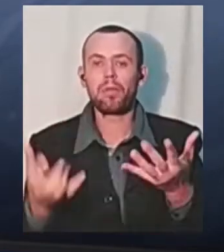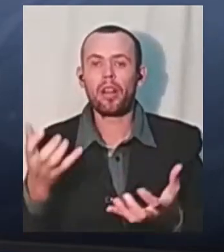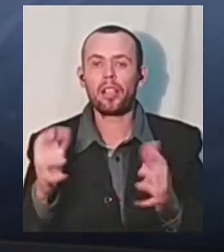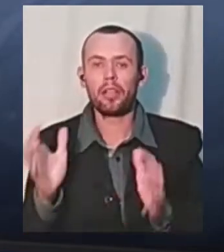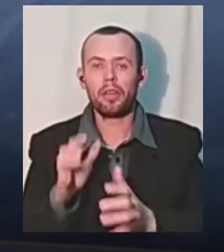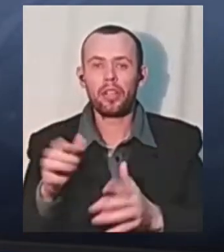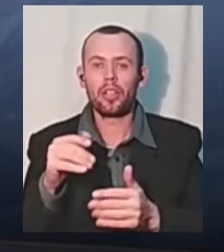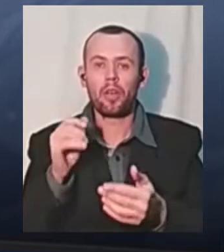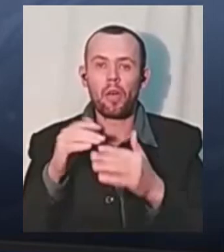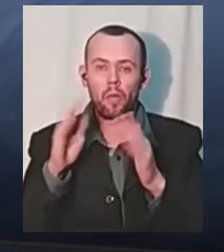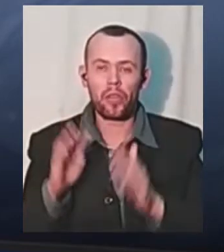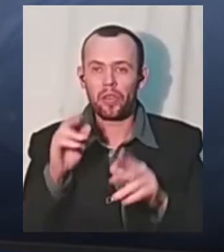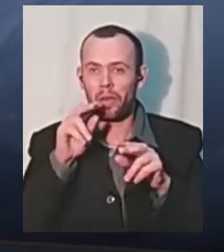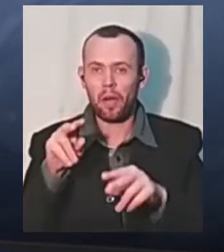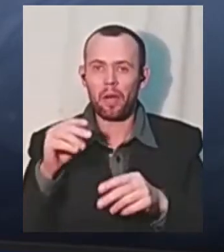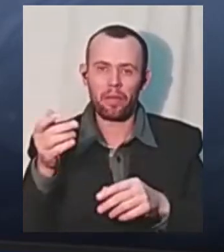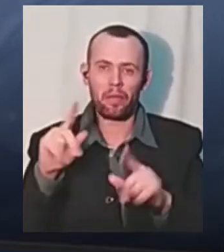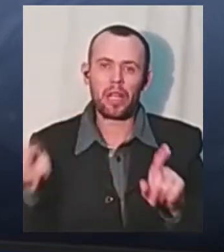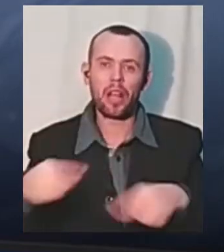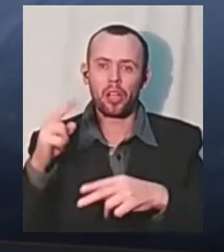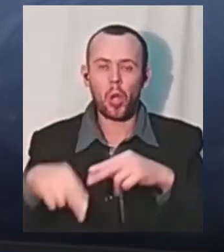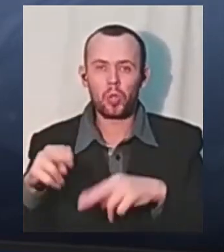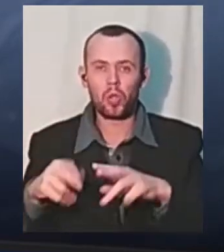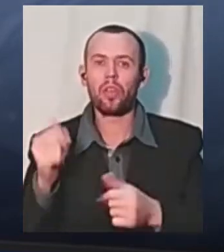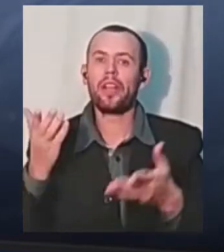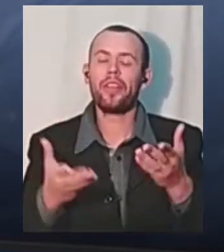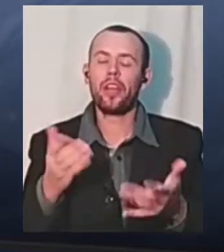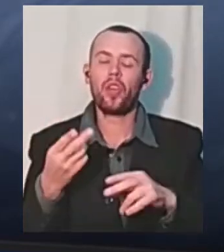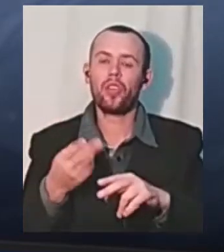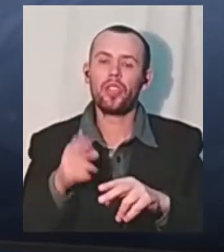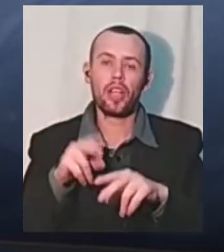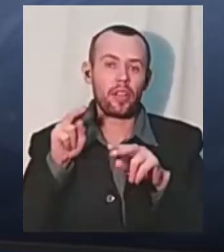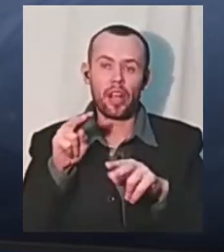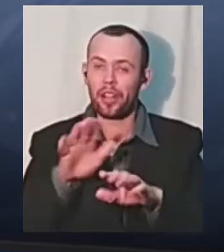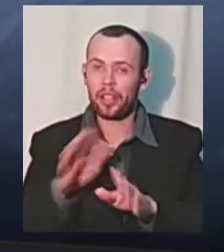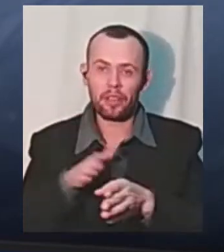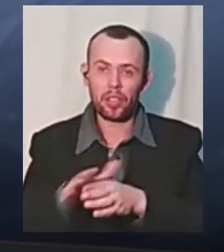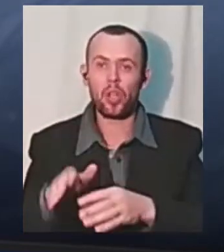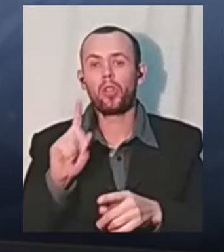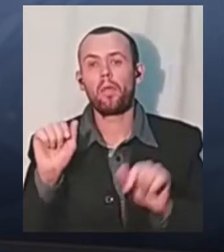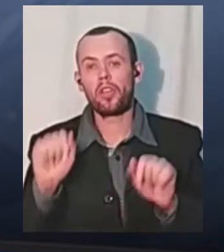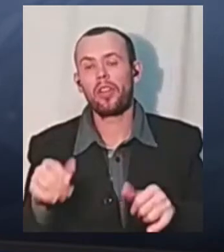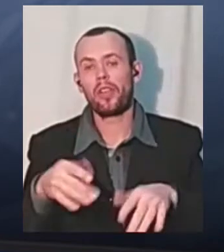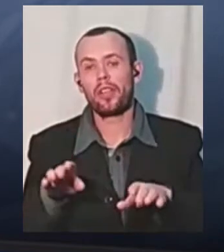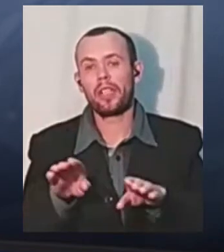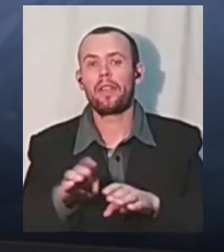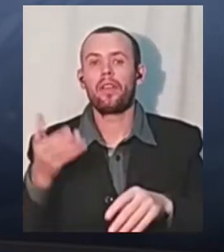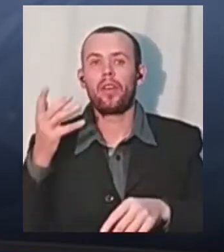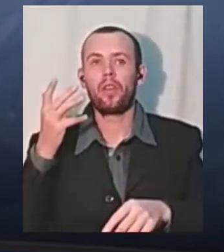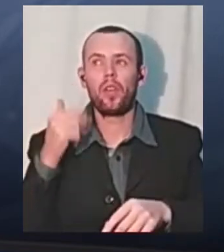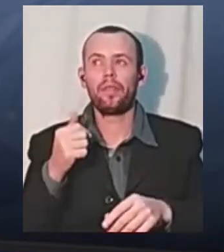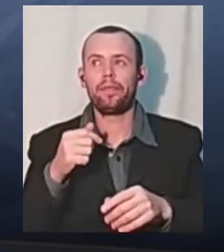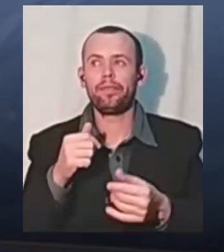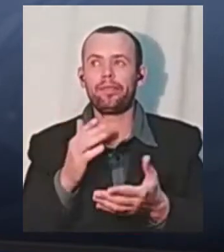за об'єктами благоустрою, за деревами, зокрема. Якщо цей нагляд не здійснюється, то можливі ось такі випадки, коли майно псується.